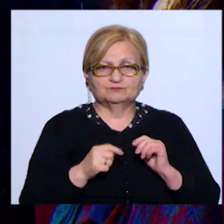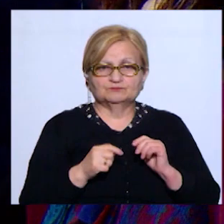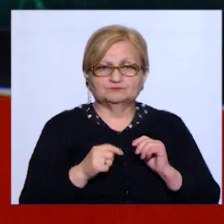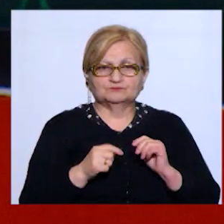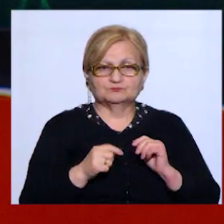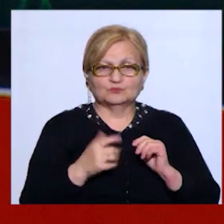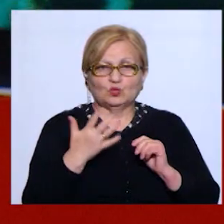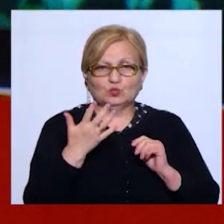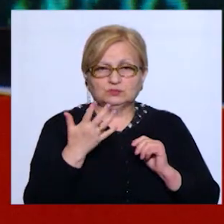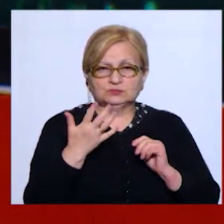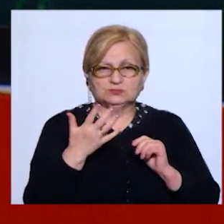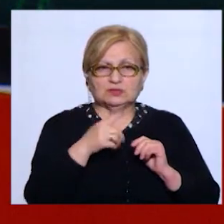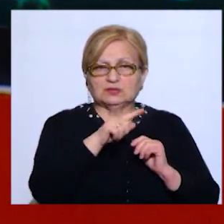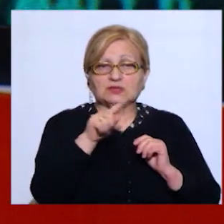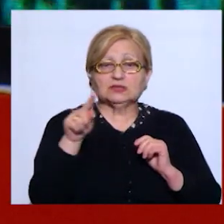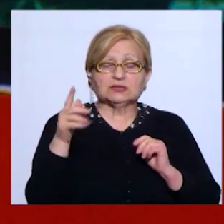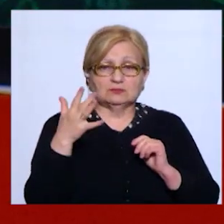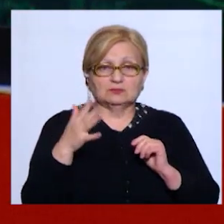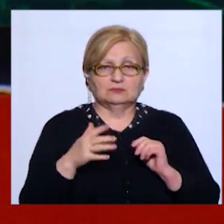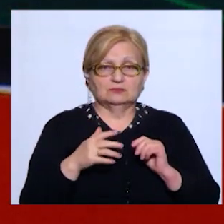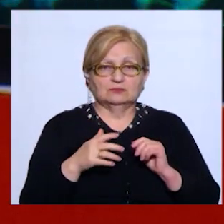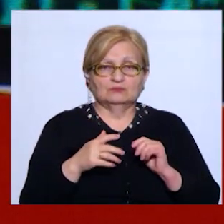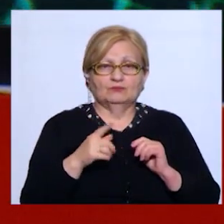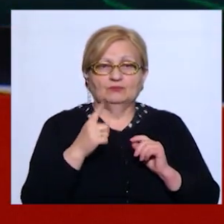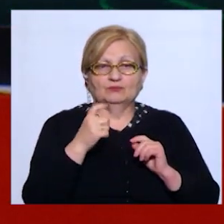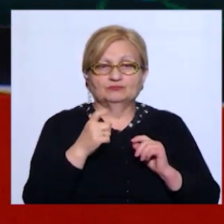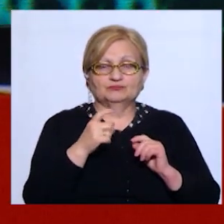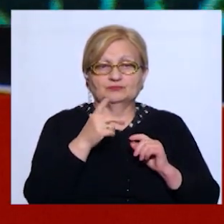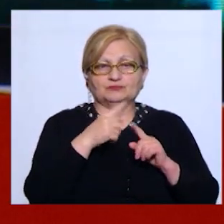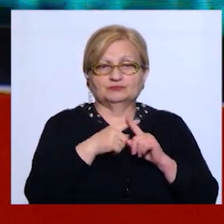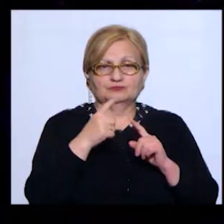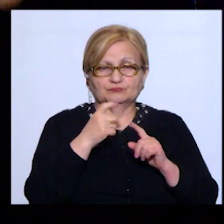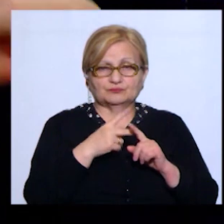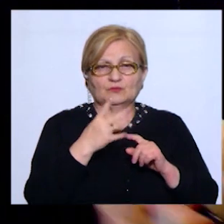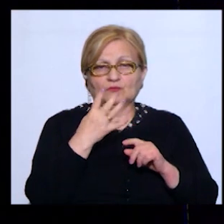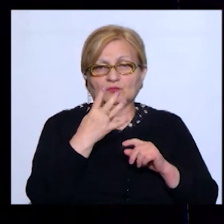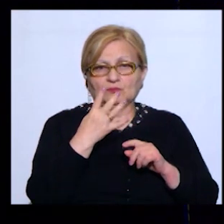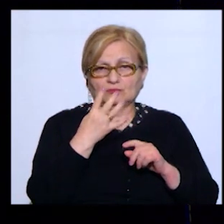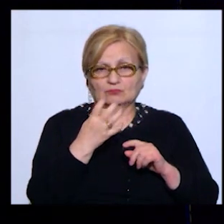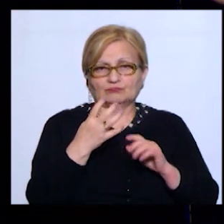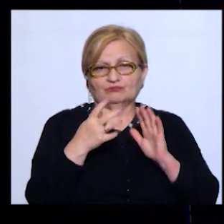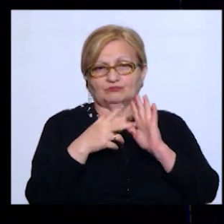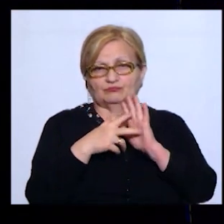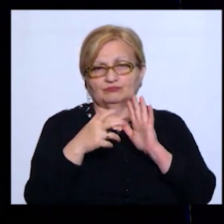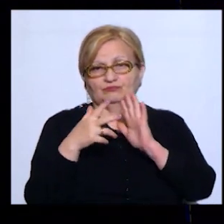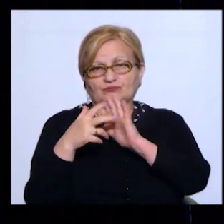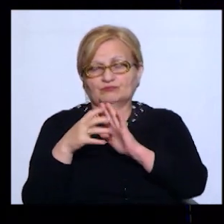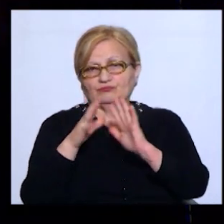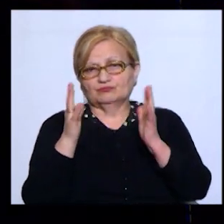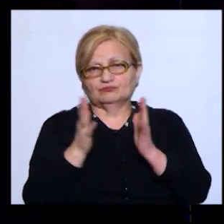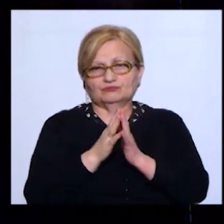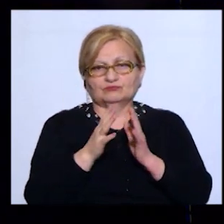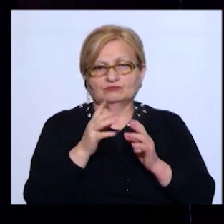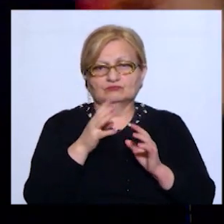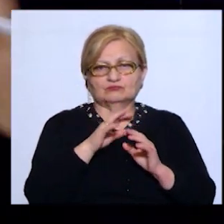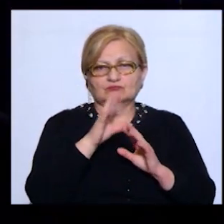რაოდენობას. ანუ 100 პლუს 100 200, 200 მივუმატოთ 400 და 400 800